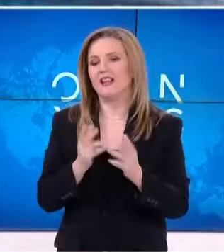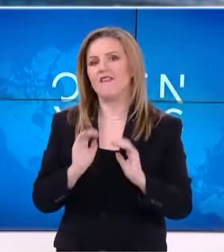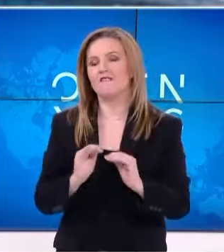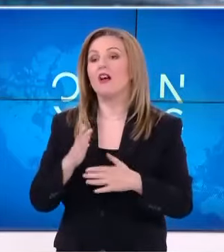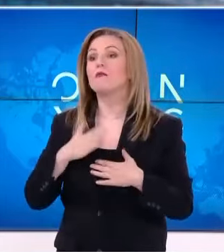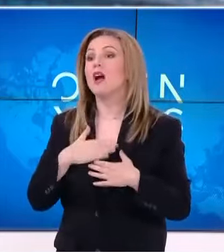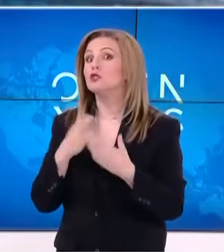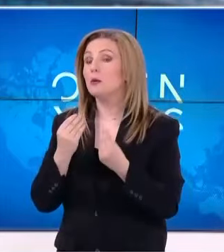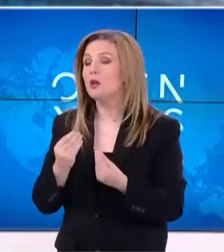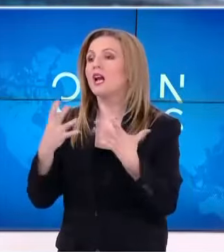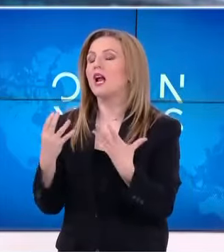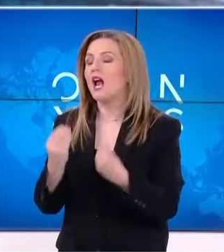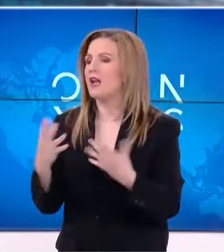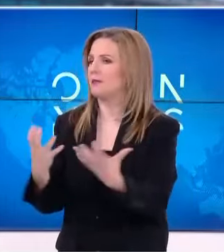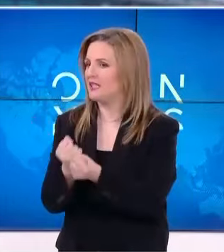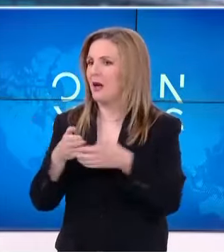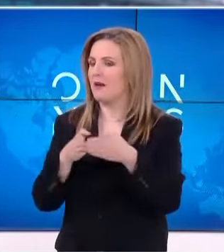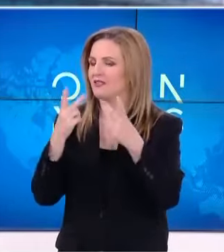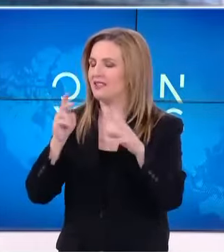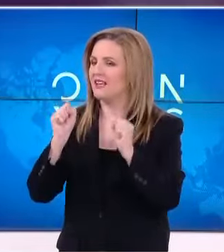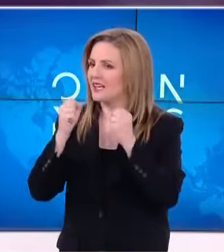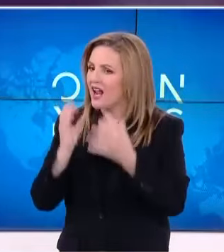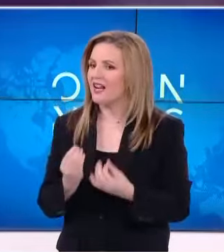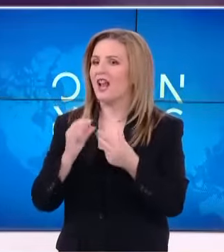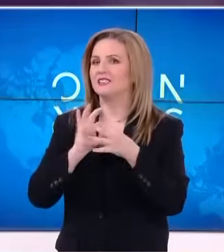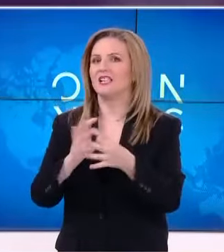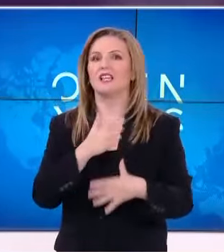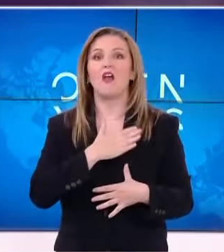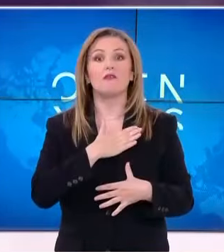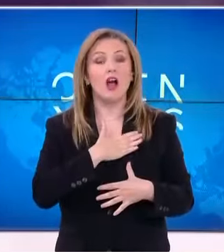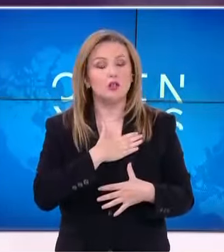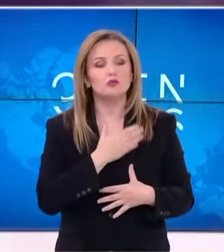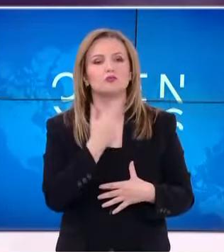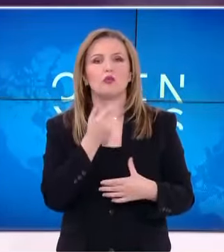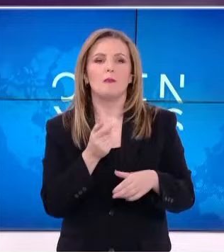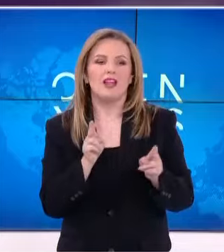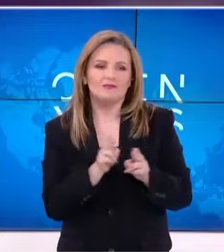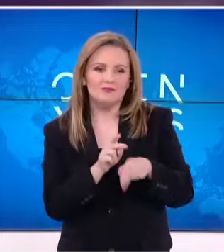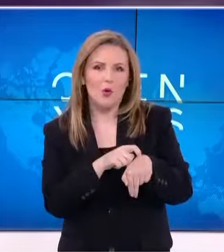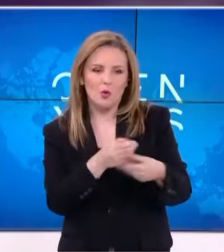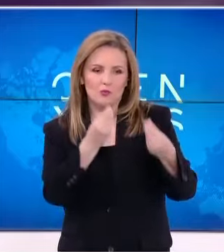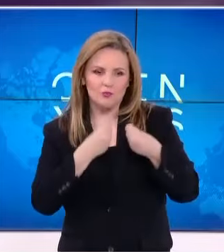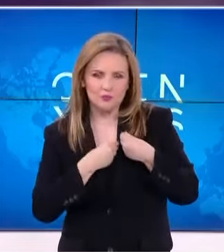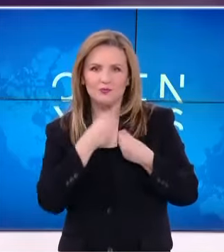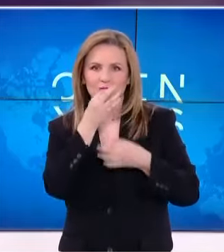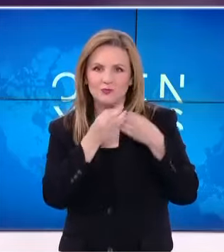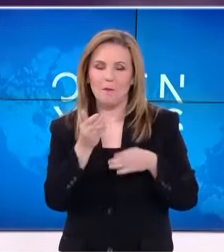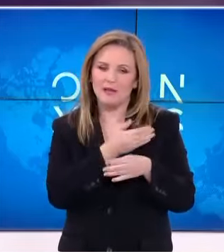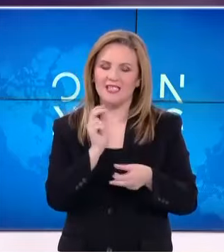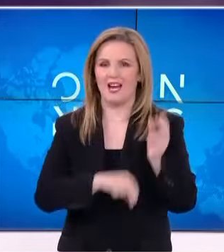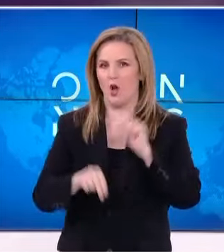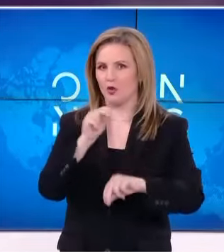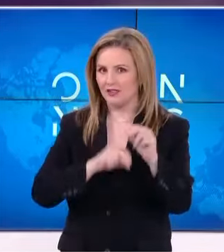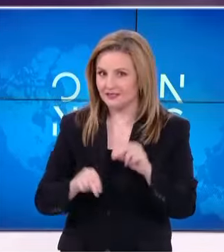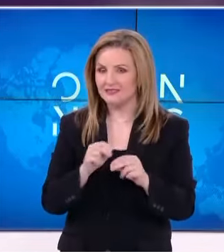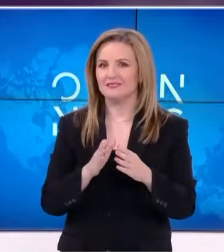σας ευχαριστούμε πολύ καλή επιτυχία στην πλεύση ελευθερίας να είστε καλά καλή συνέχεια σας ευχαριστούμε και εμείς για τον ελάχιστο χρόνο που μας διαθέσατε προεκλογικά